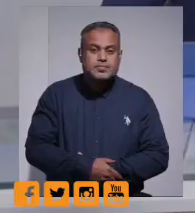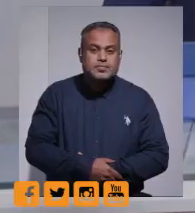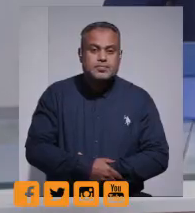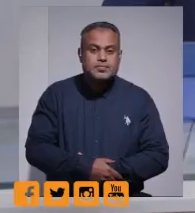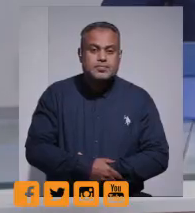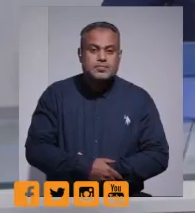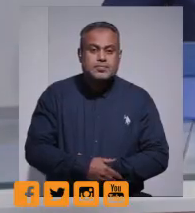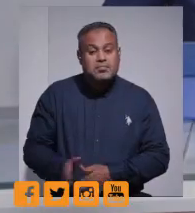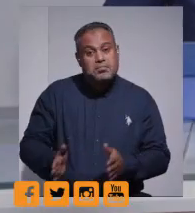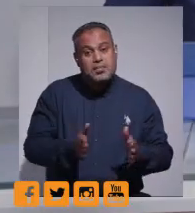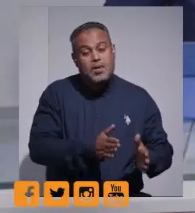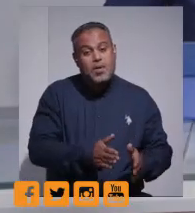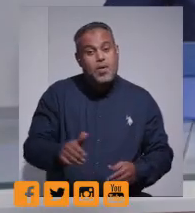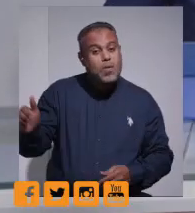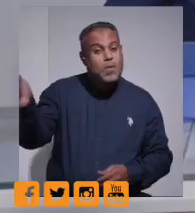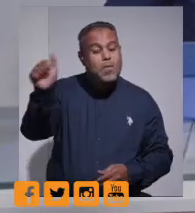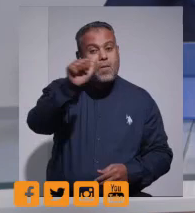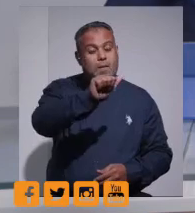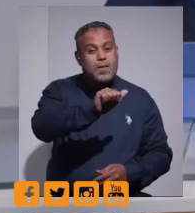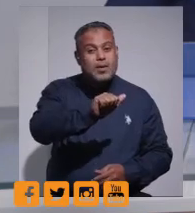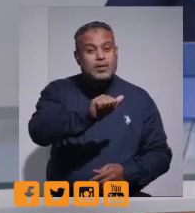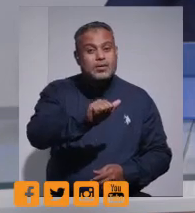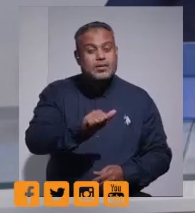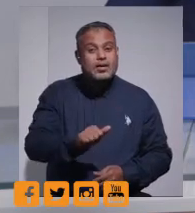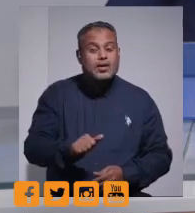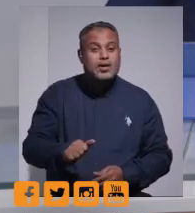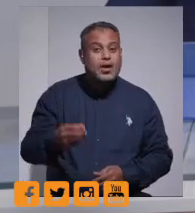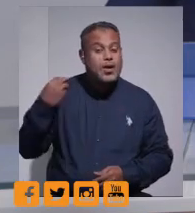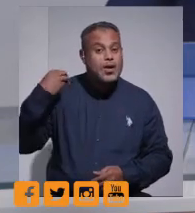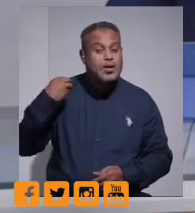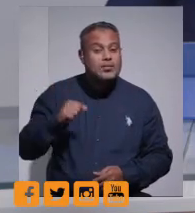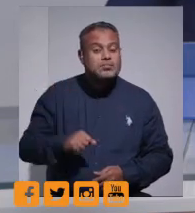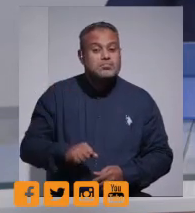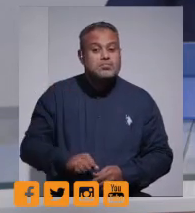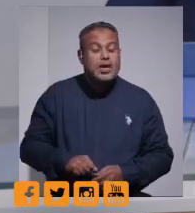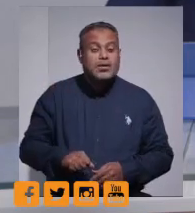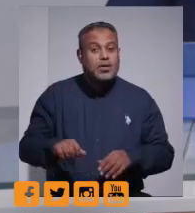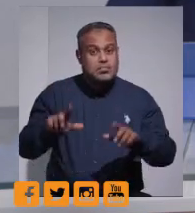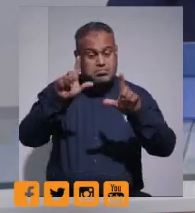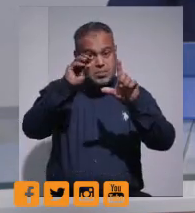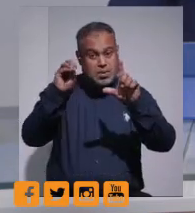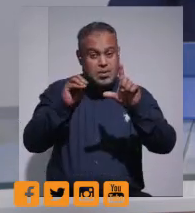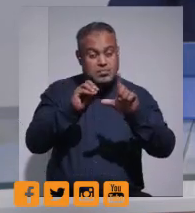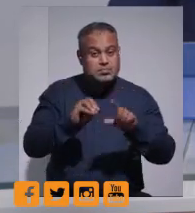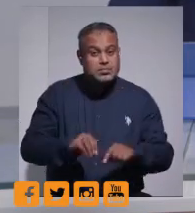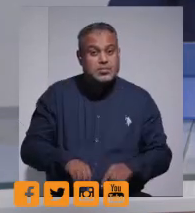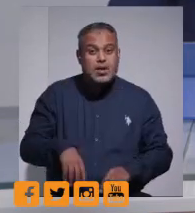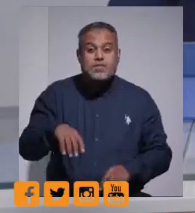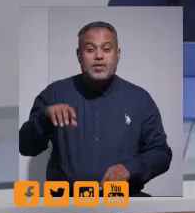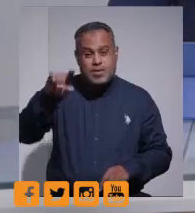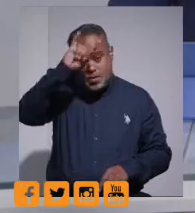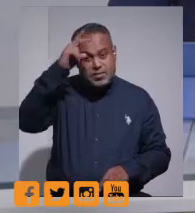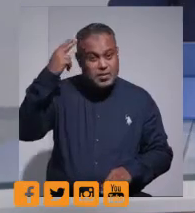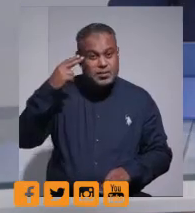الى الطقس حيث تشير اخر التنبؤات العدديه وتحاليل خرائط الطقس الى تاثر اجزاء من محافظه حضرموت